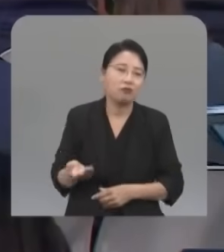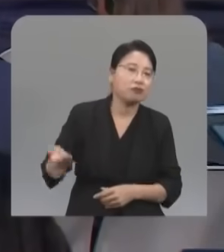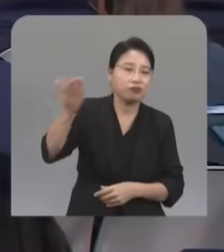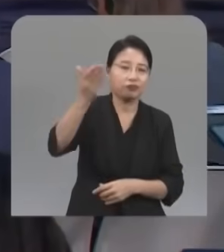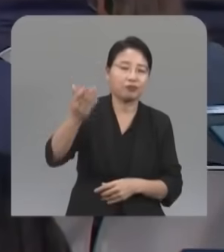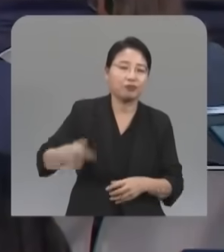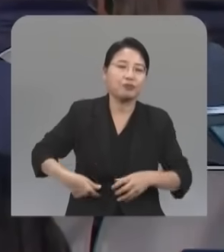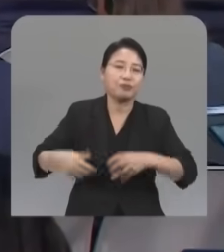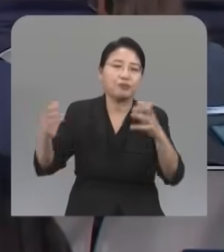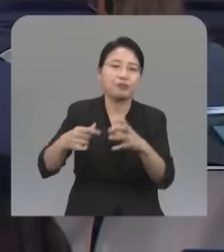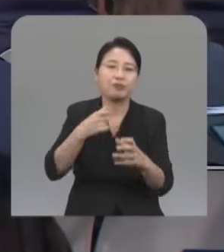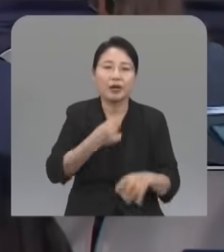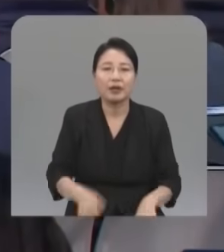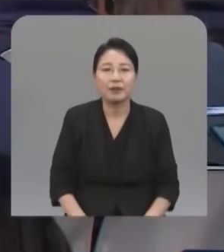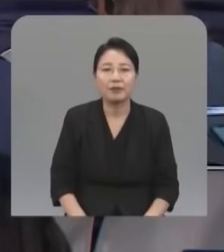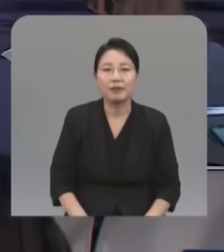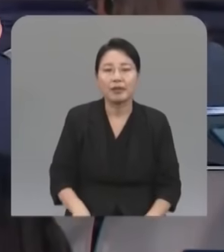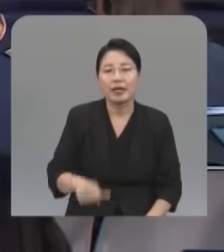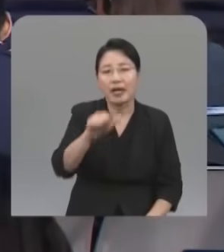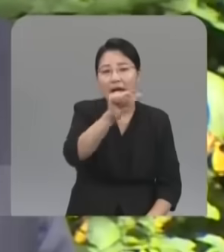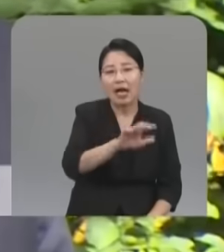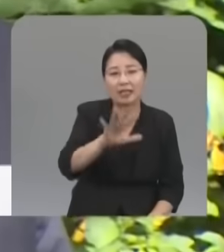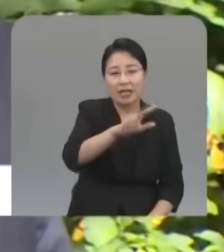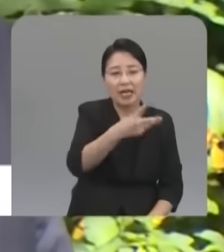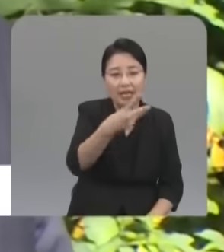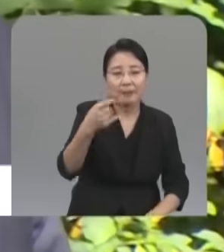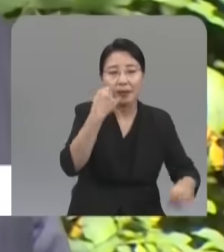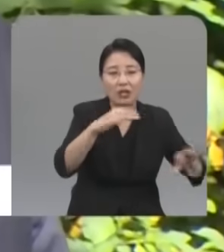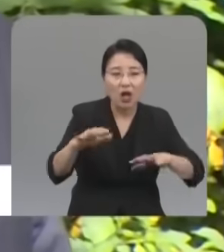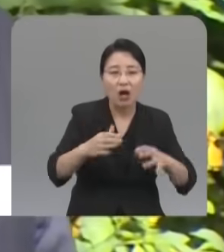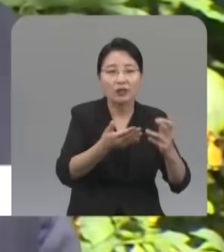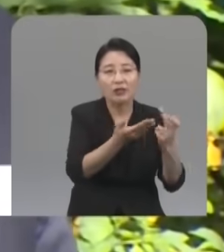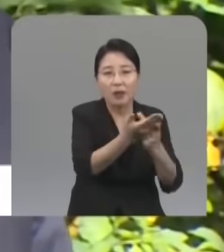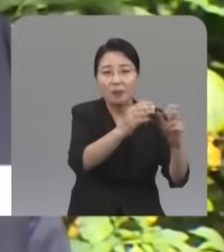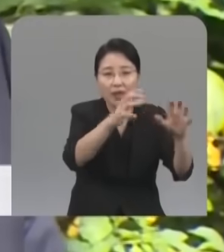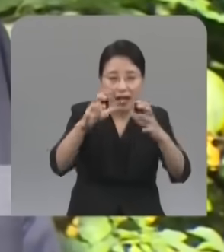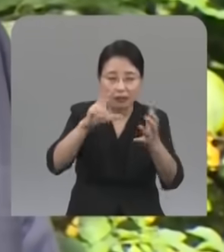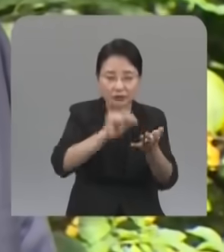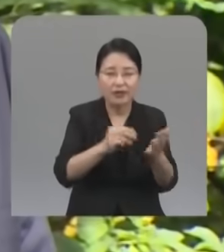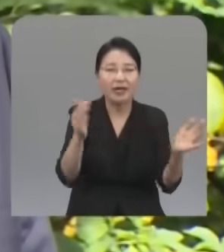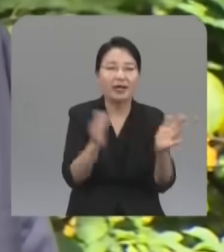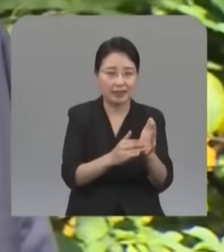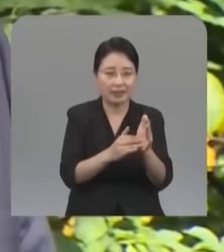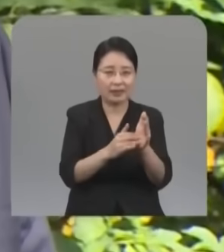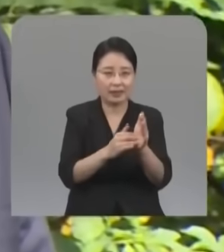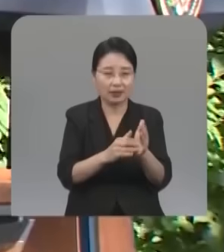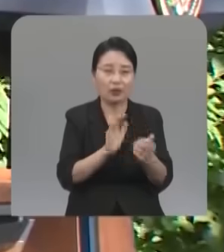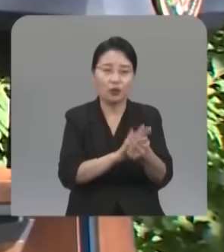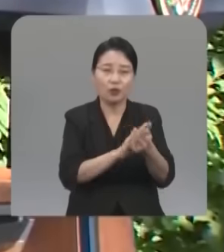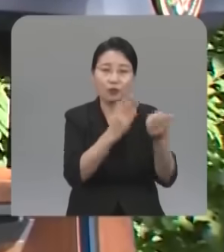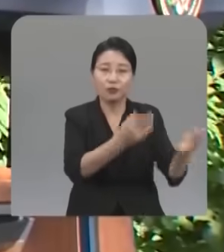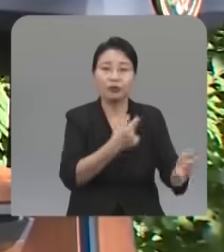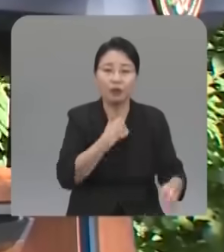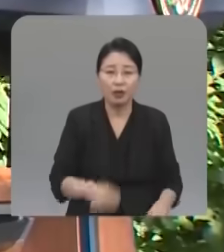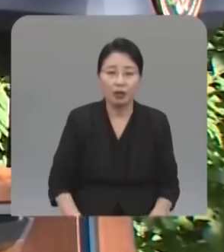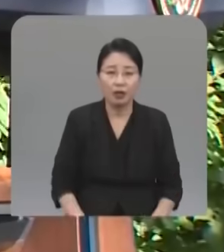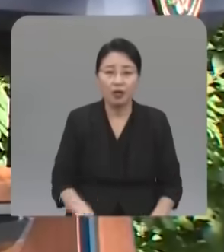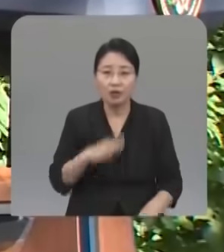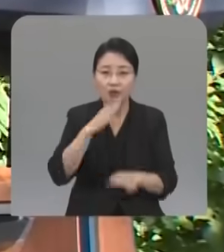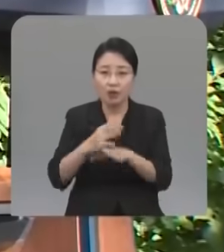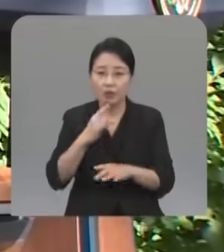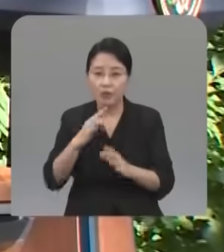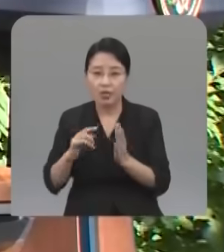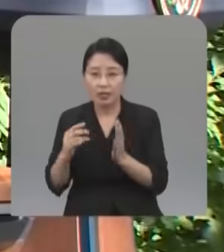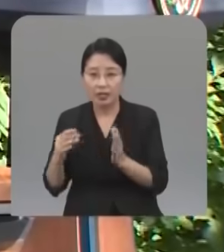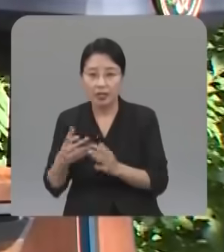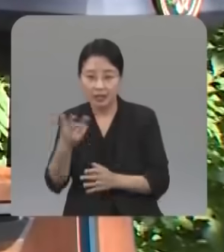아세안 태평양 도서국 정책도 조율하기로 했는데 북한 문제뿐 아니라 중국이 영향력을 확대하는 지역에서도 3국이